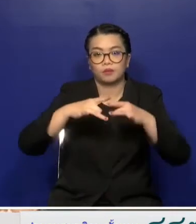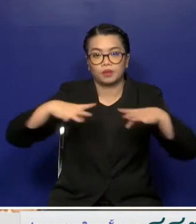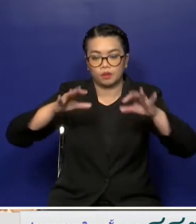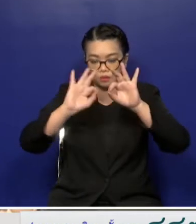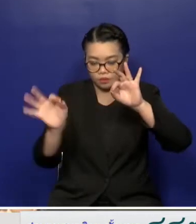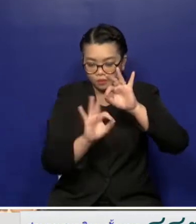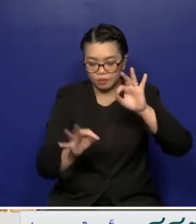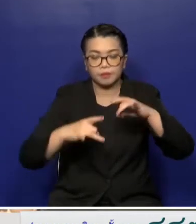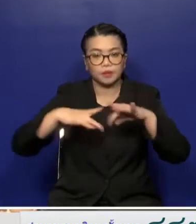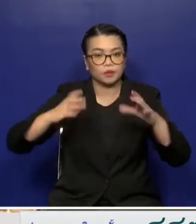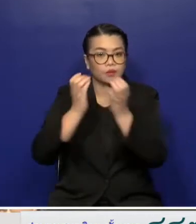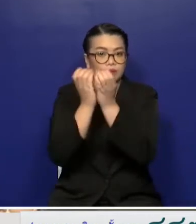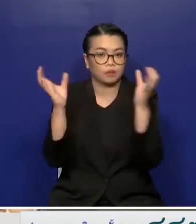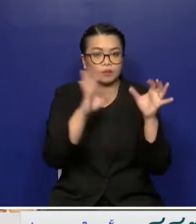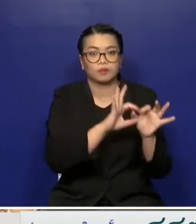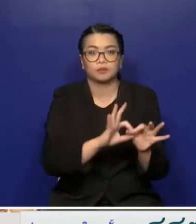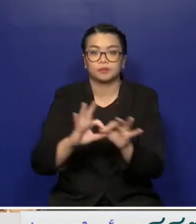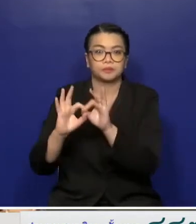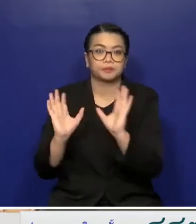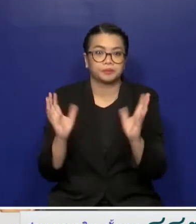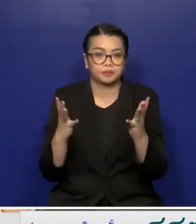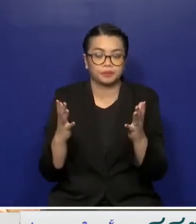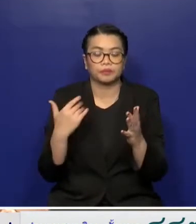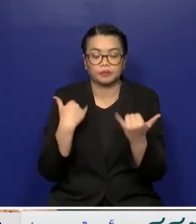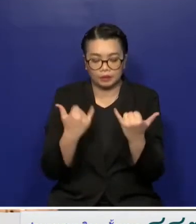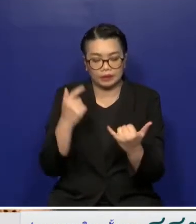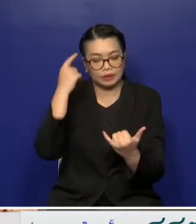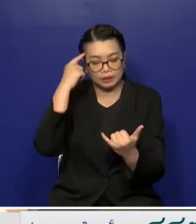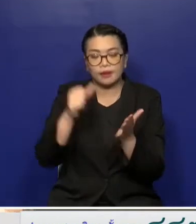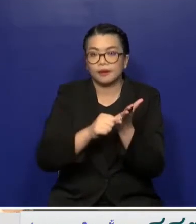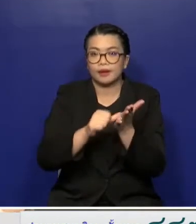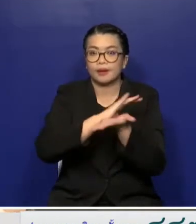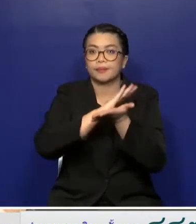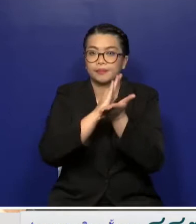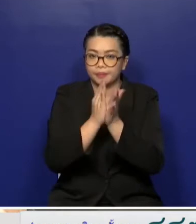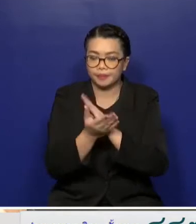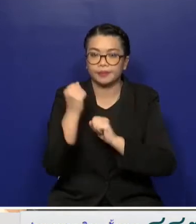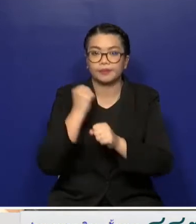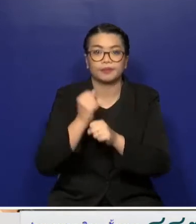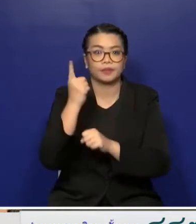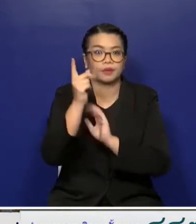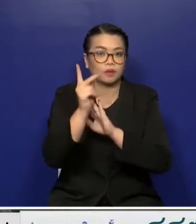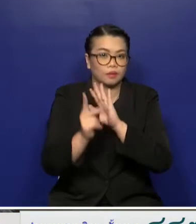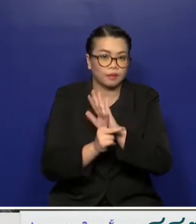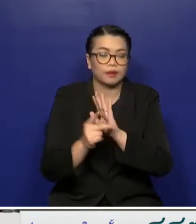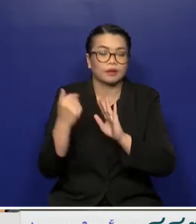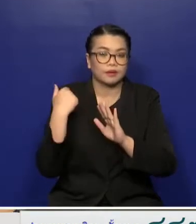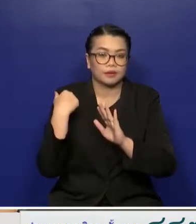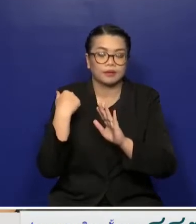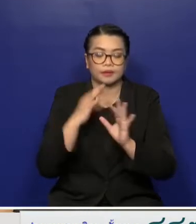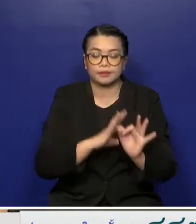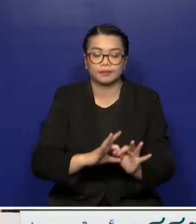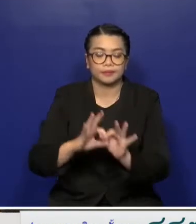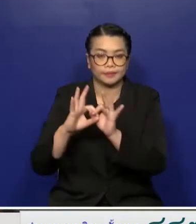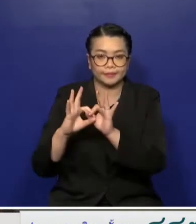กับรัฐธรรมนูญแห่งราชอาณาจักรไทยจึงสมควรที่จะได้มีการปรับปรุงกฎหมายดังกล่าวนี้ให้เป็นไปต